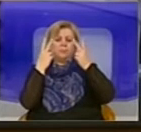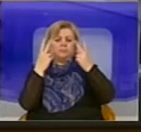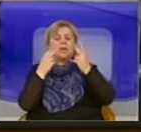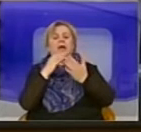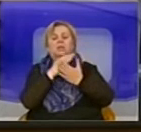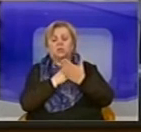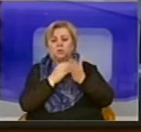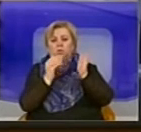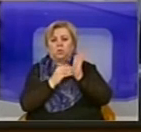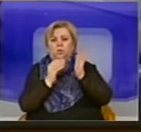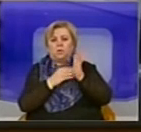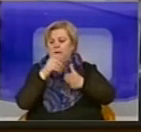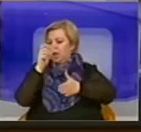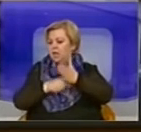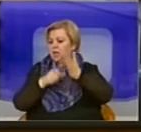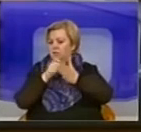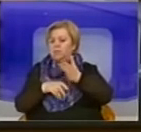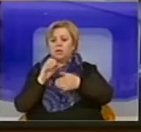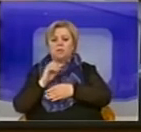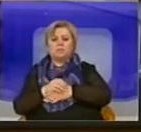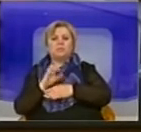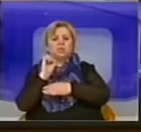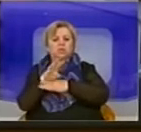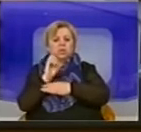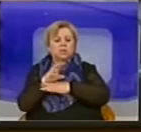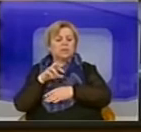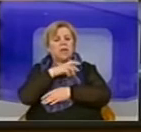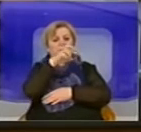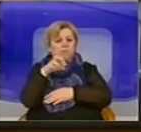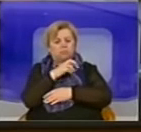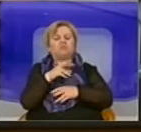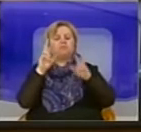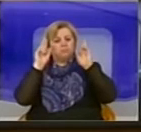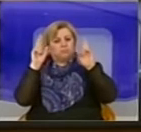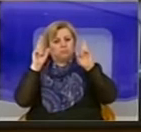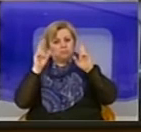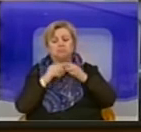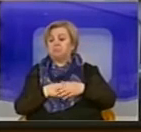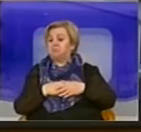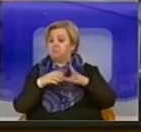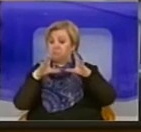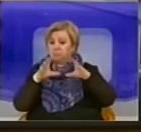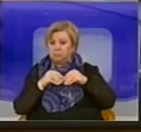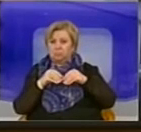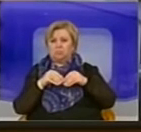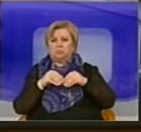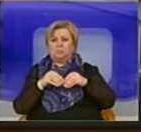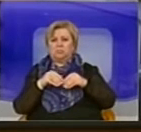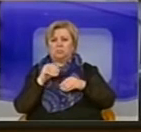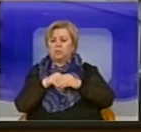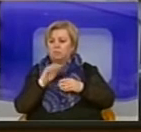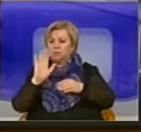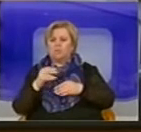agende duhet të jetë antarësimi në Këshillin e Evropës. Gjë që po shpresoj më në fund do të ndodhë, sepse votat janë aty,